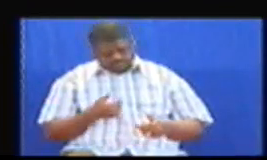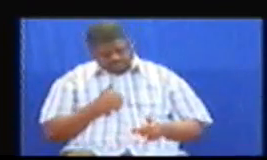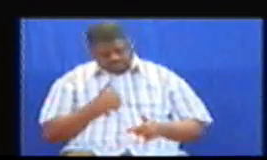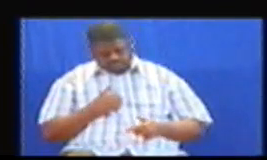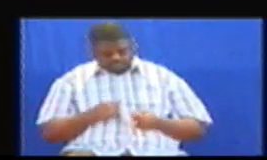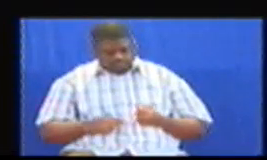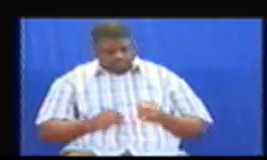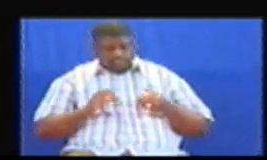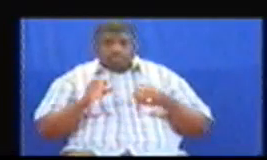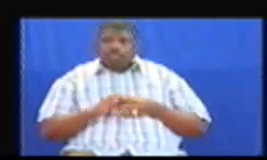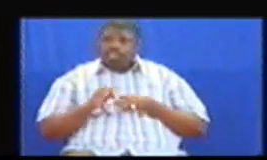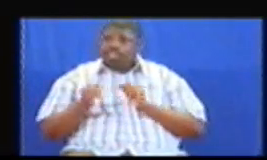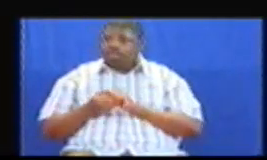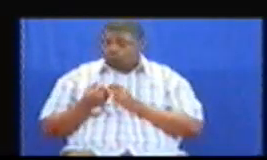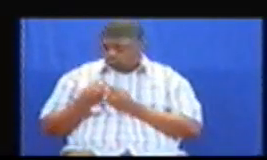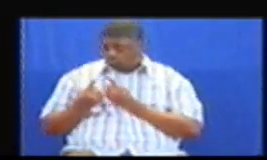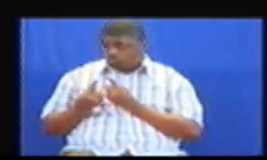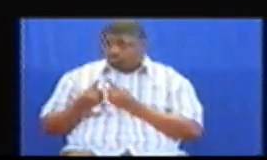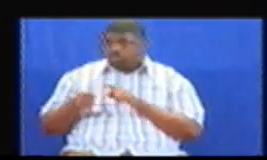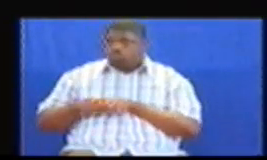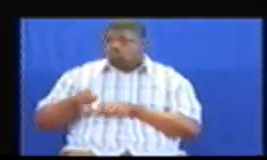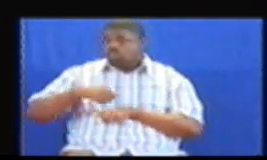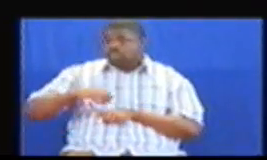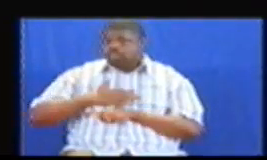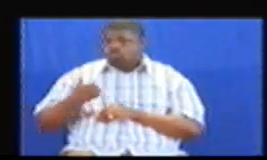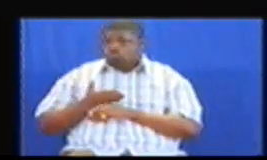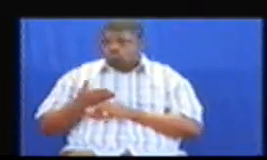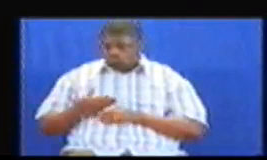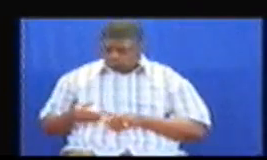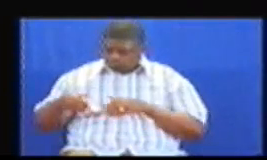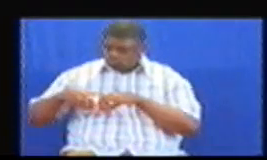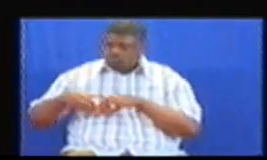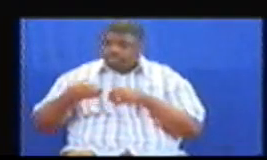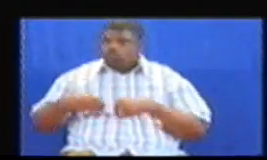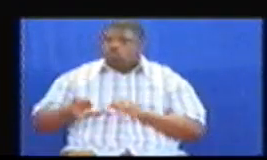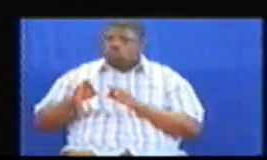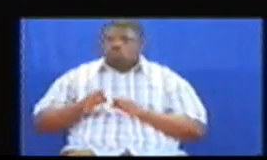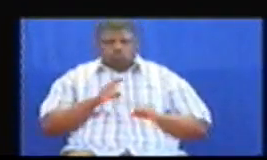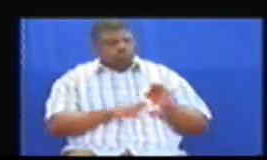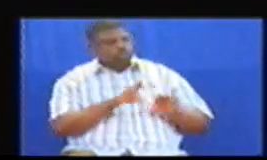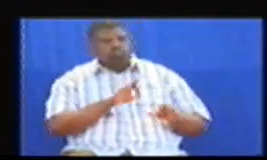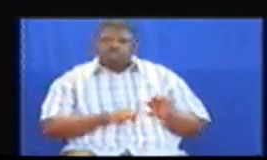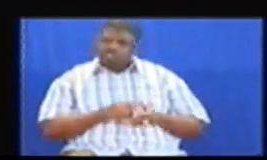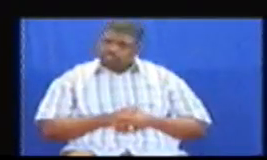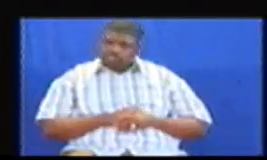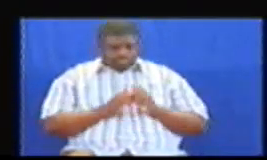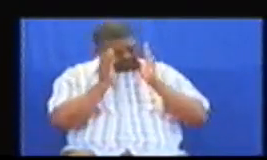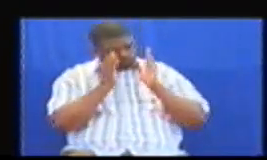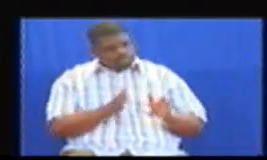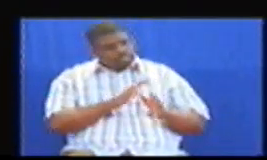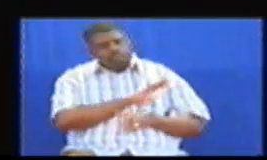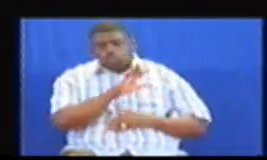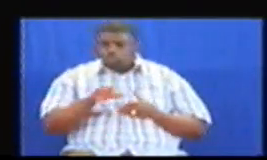naunganisha moja kwa moja jambo ambalo linazungumziwa na wenzetu sana kuhusu tume huru ya uchaguzi. Mheshimiwa Spika, kwa heshima zote naomba